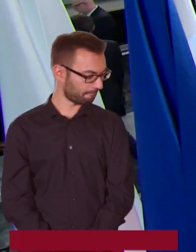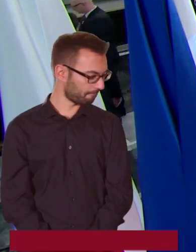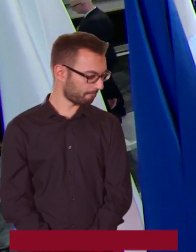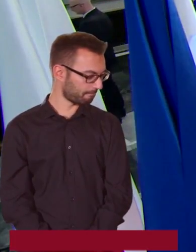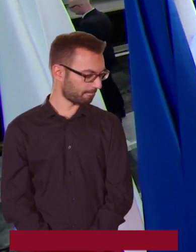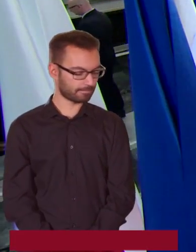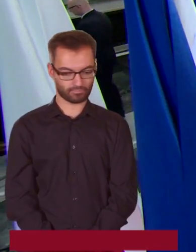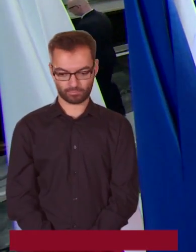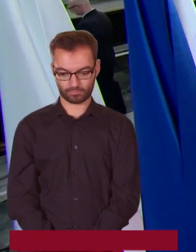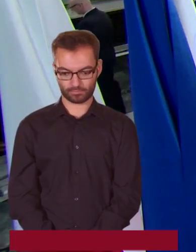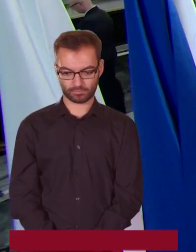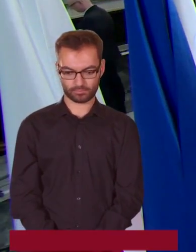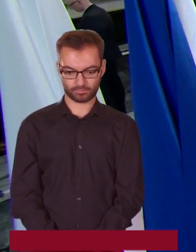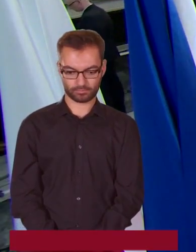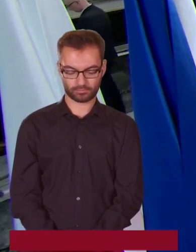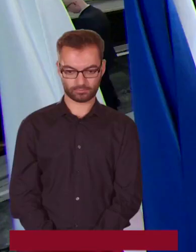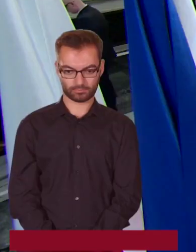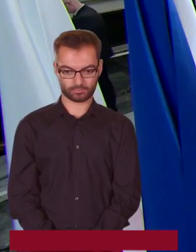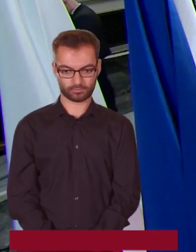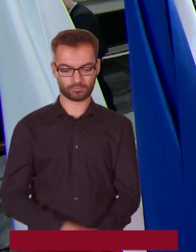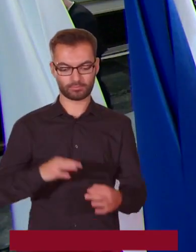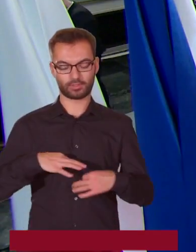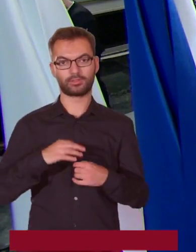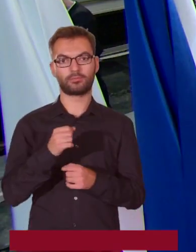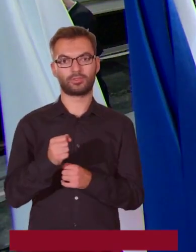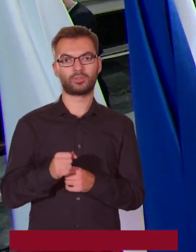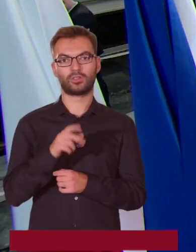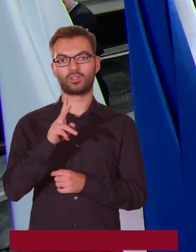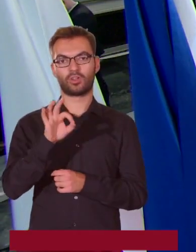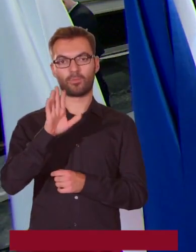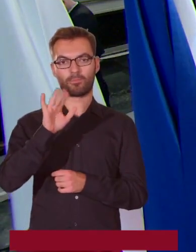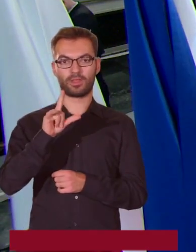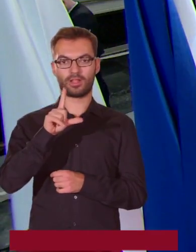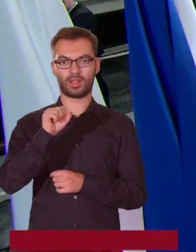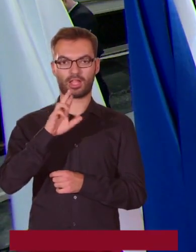Czy pan poseł Andrzej Kobylarz jest obecny? O, proszę bardzo.